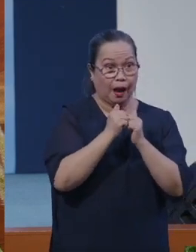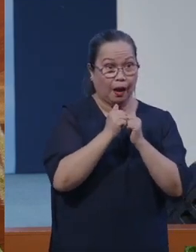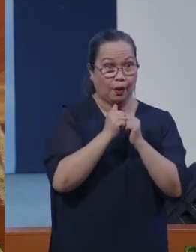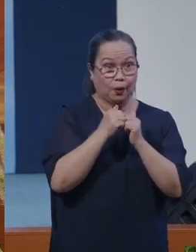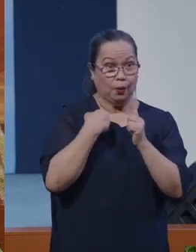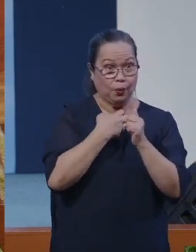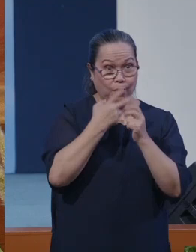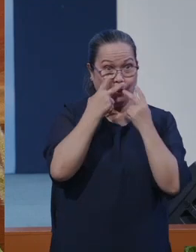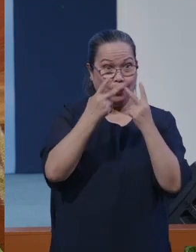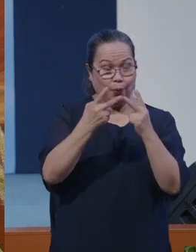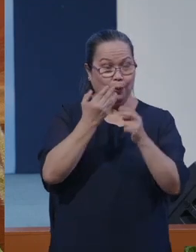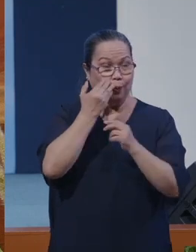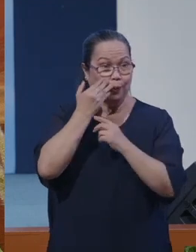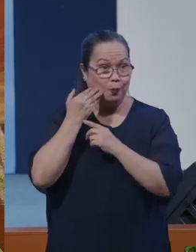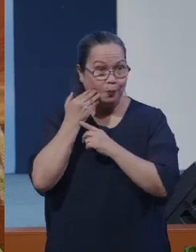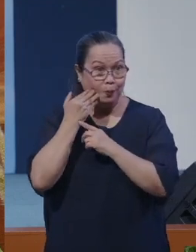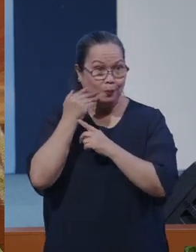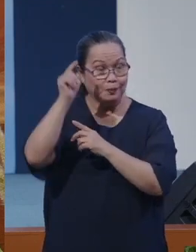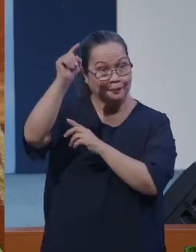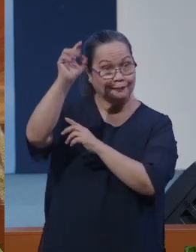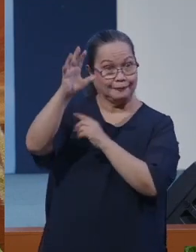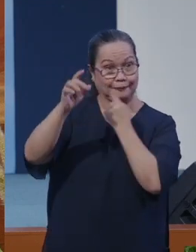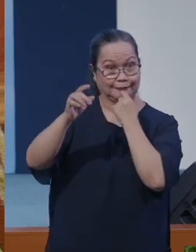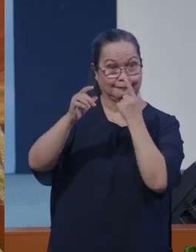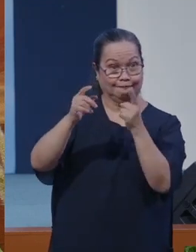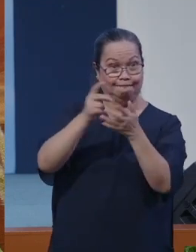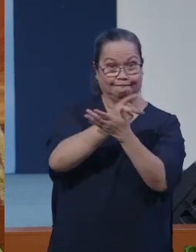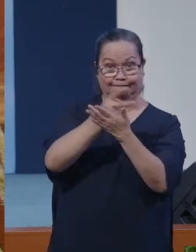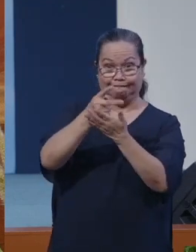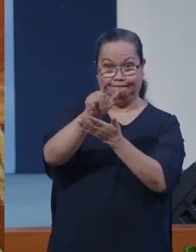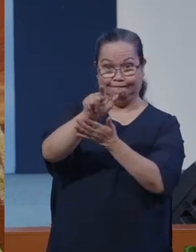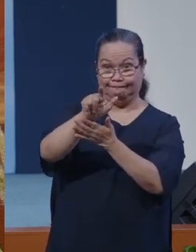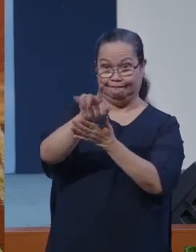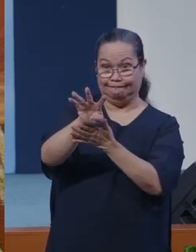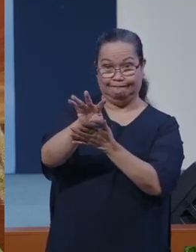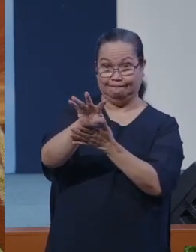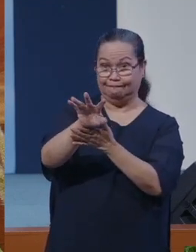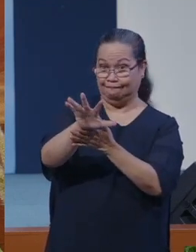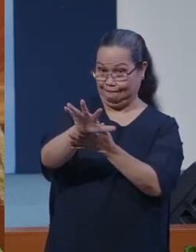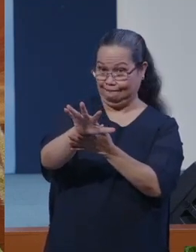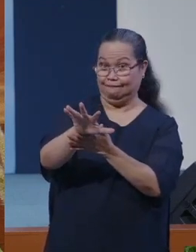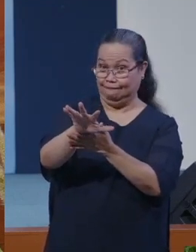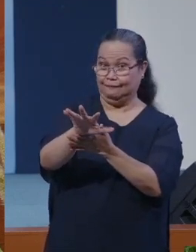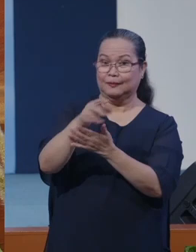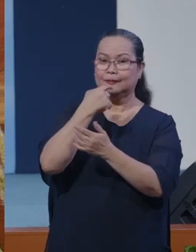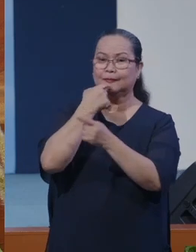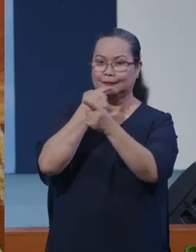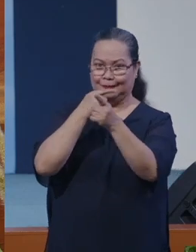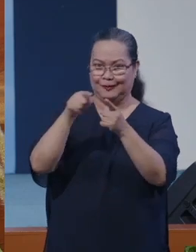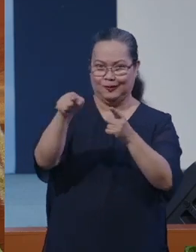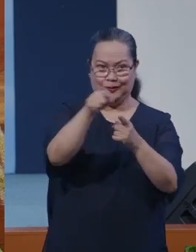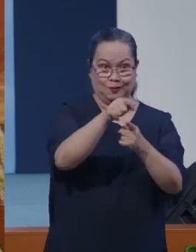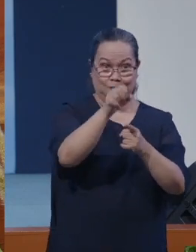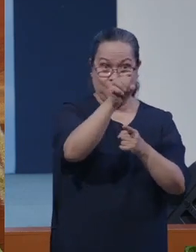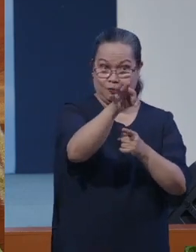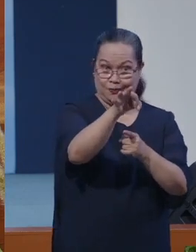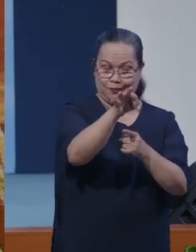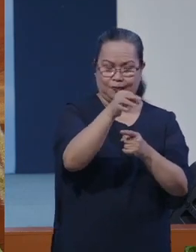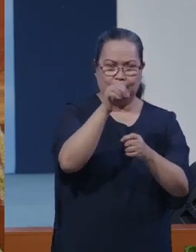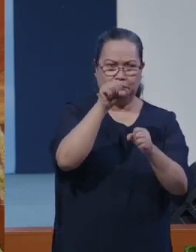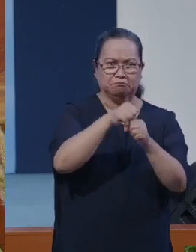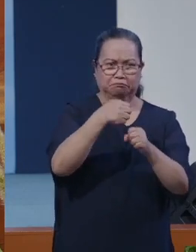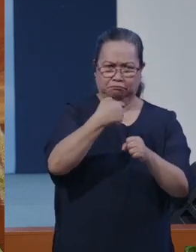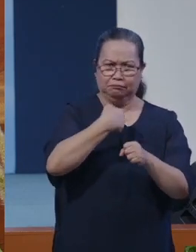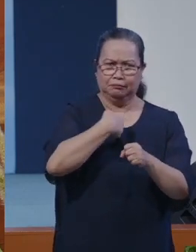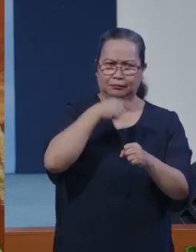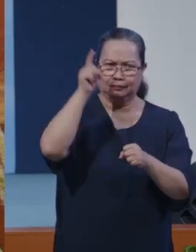kakulangan? Sabi ng ating Panginoon sa verse 25, "Therefore I tell you," pagkatapos niya sabihin, dapat ako lang